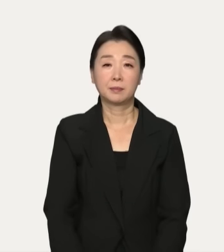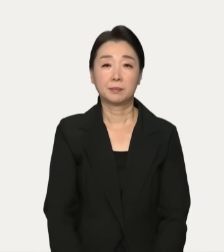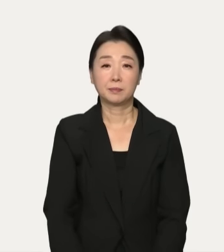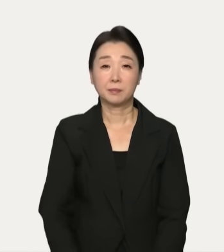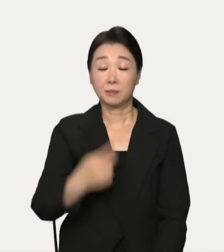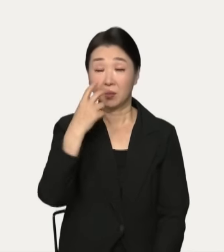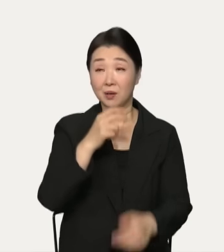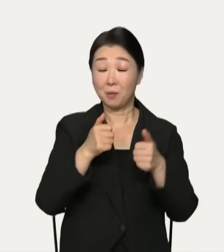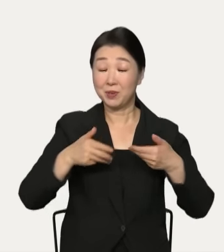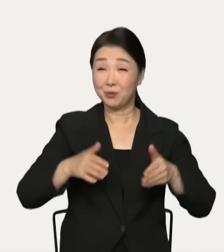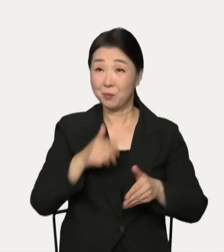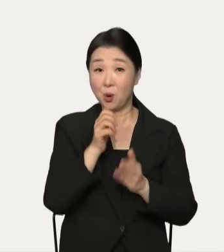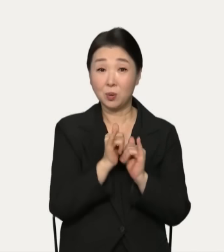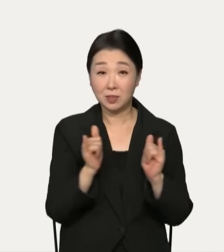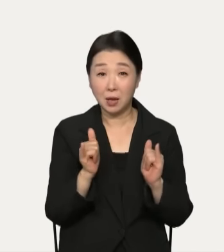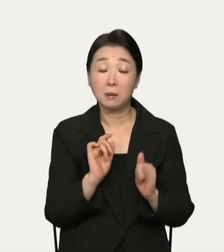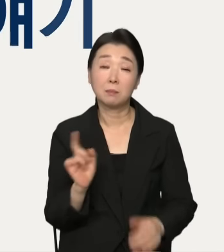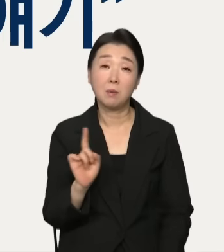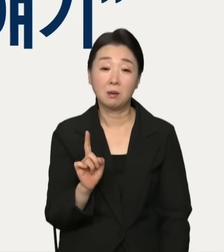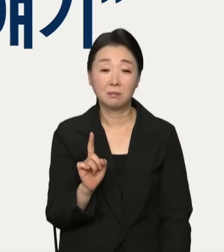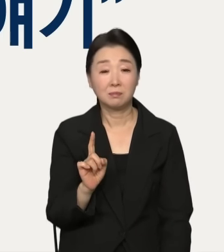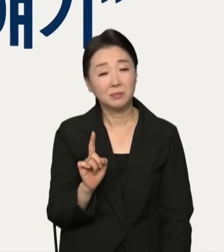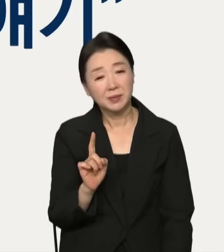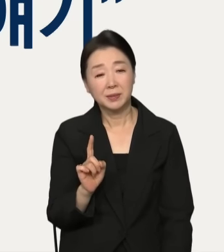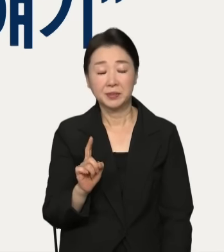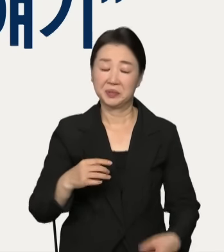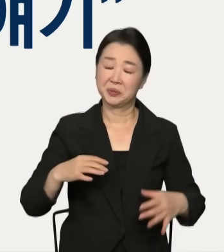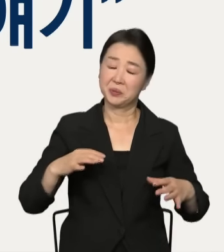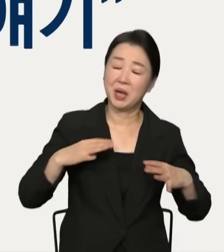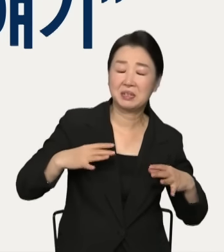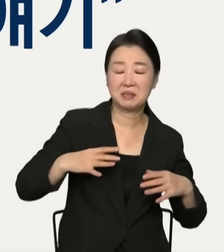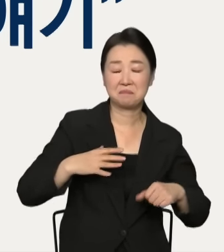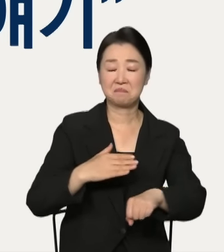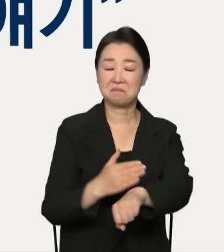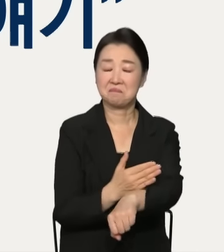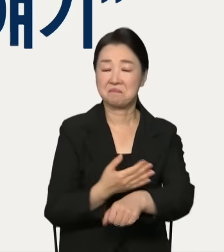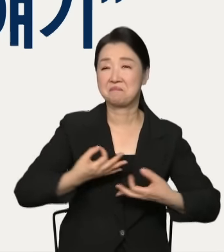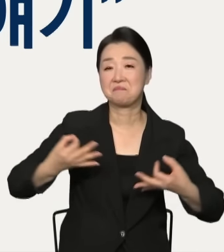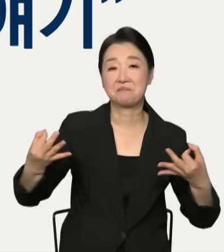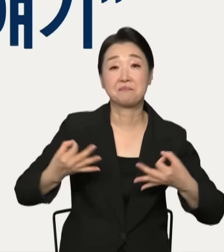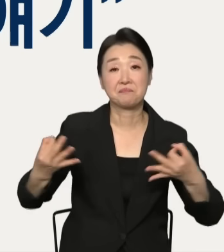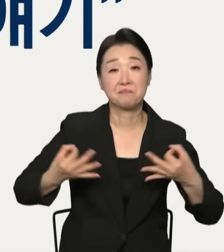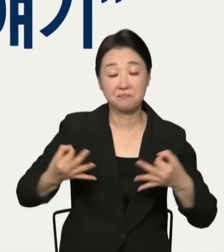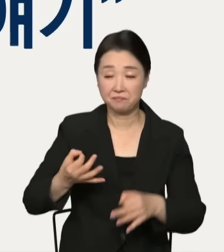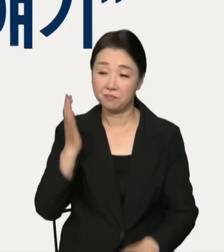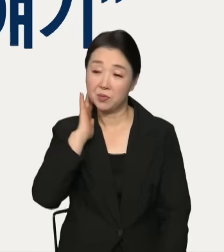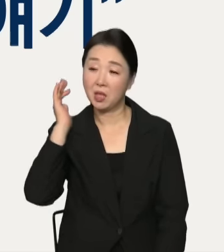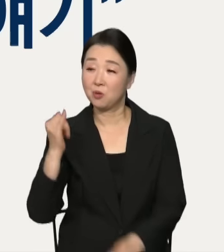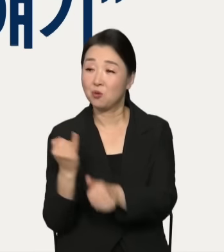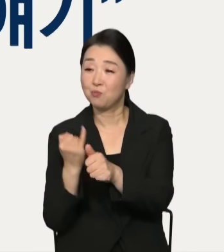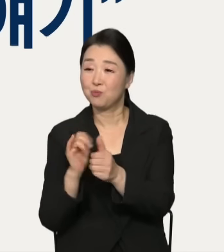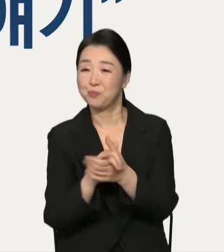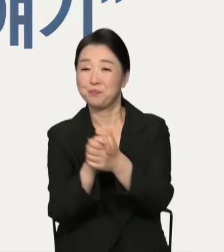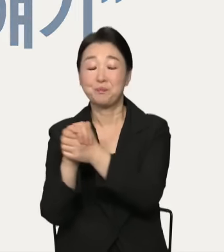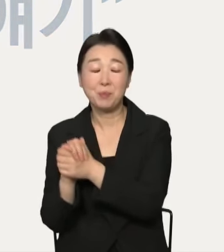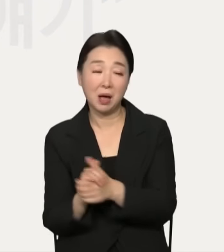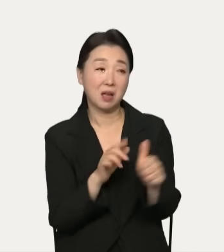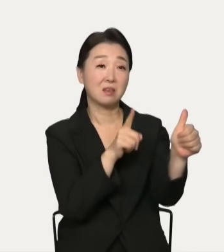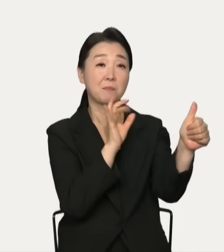검찰 출신 변호사는 과시라는 표현은 대통령 부부와 친분이나 공천 개입이 명 씨 주장일 뿐이라는